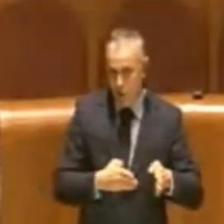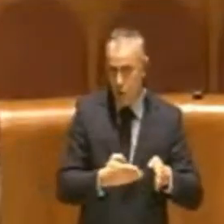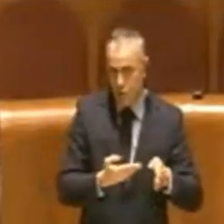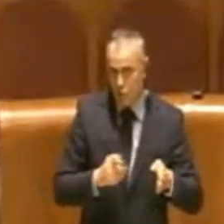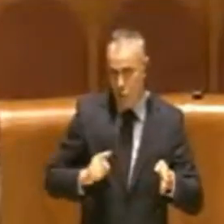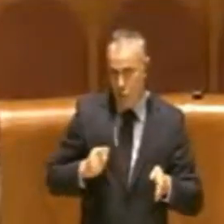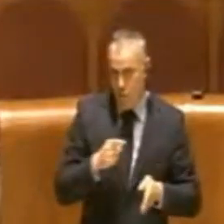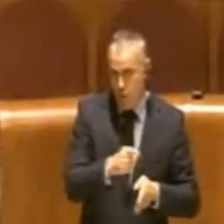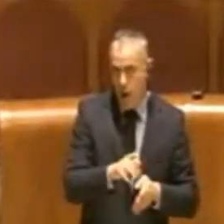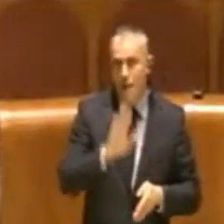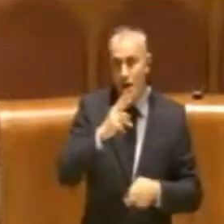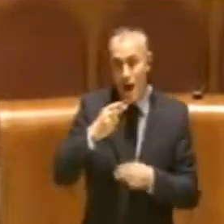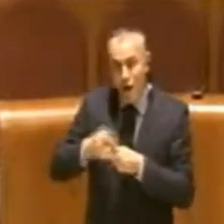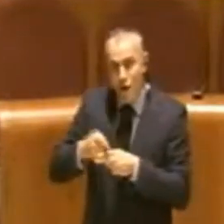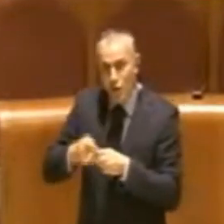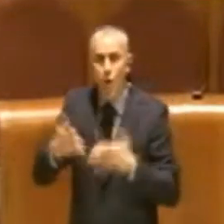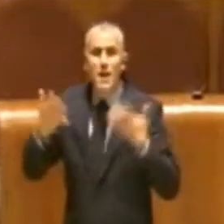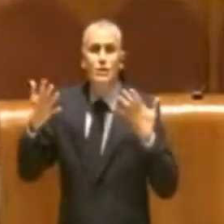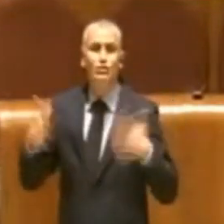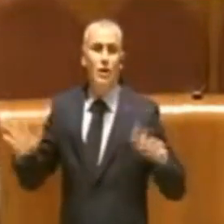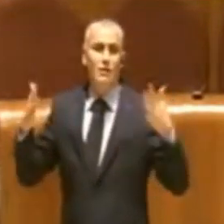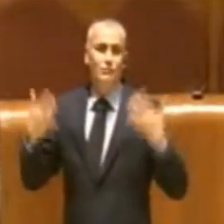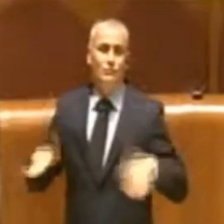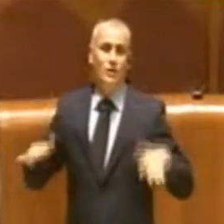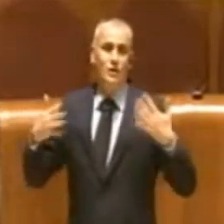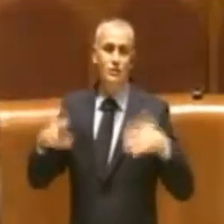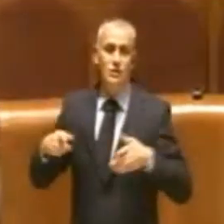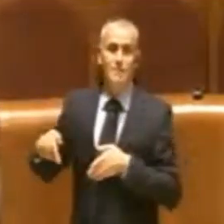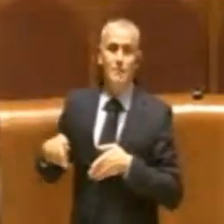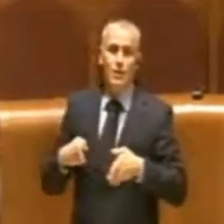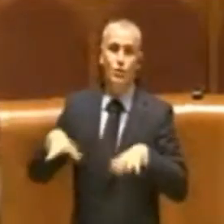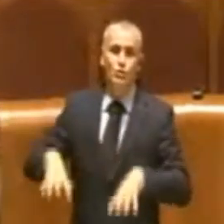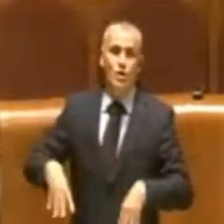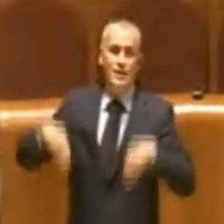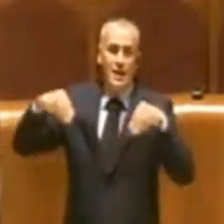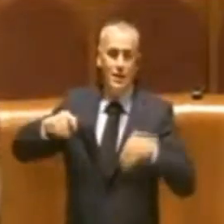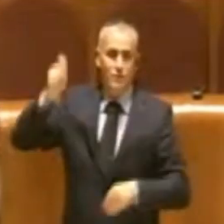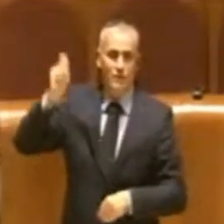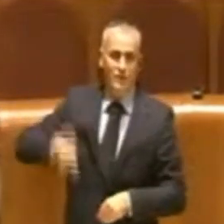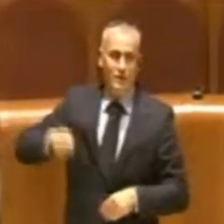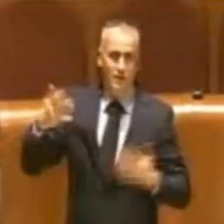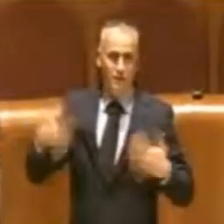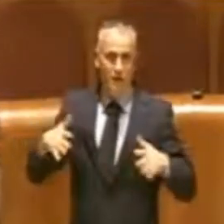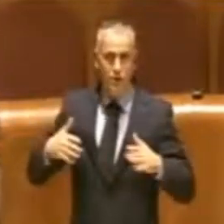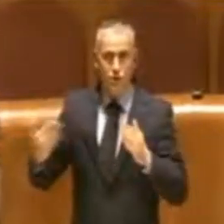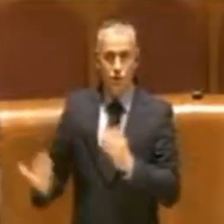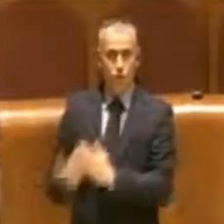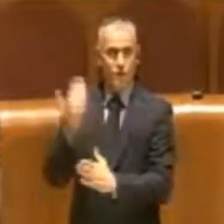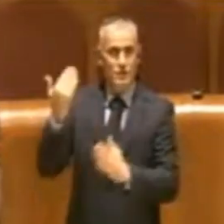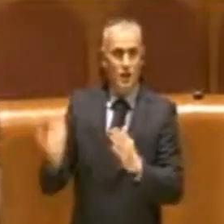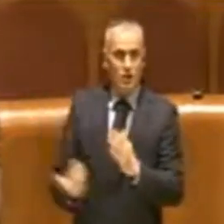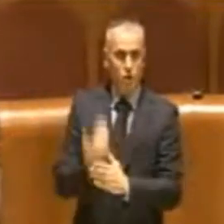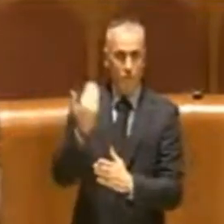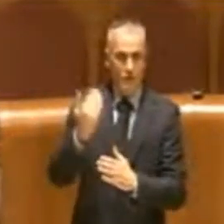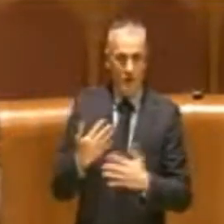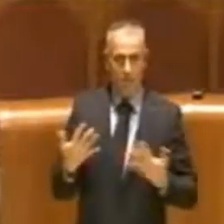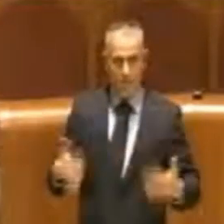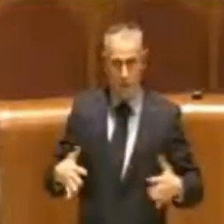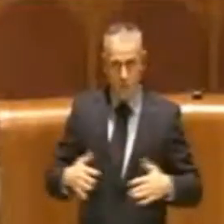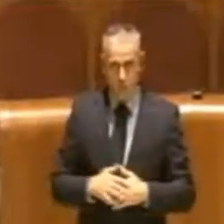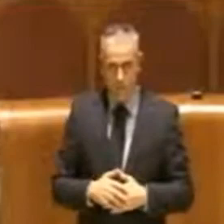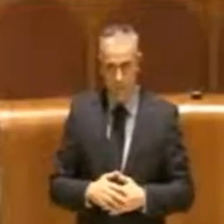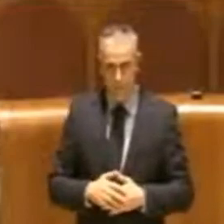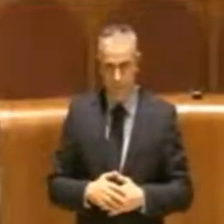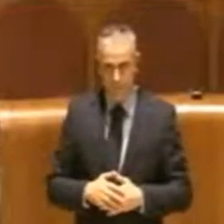Roma ha già avviato un percorso importante e già sta portando grandi innovazioni su questo fronte.